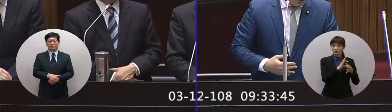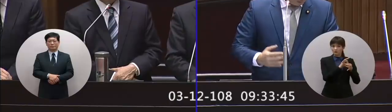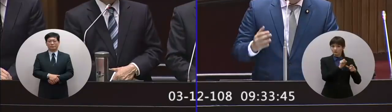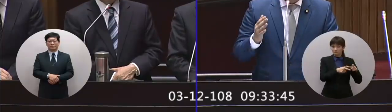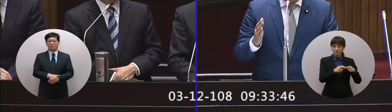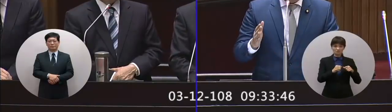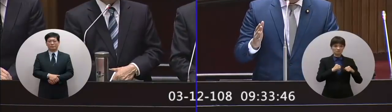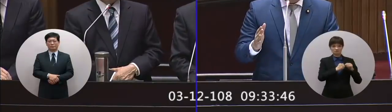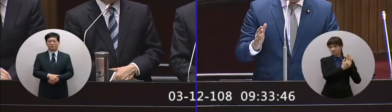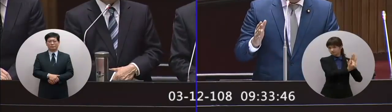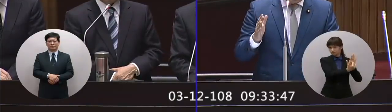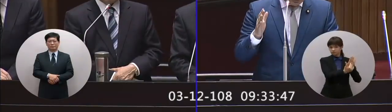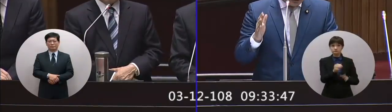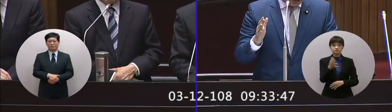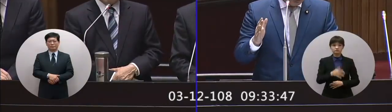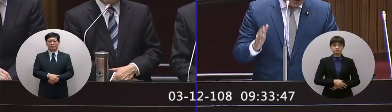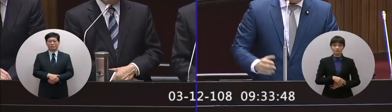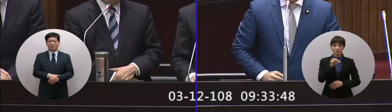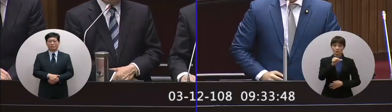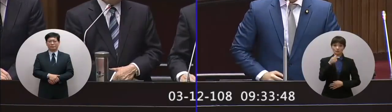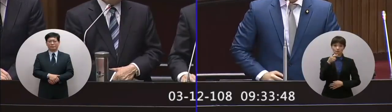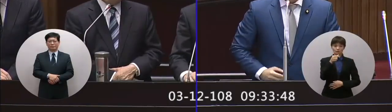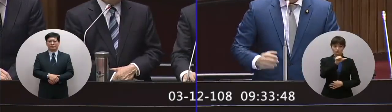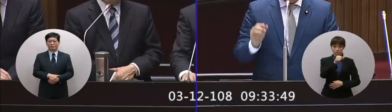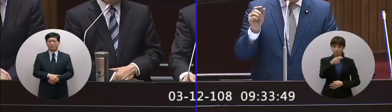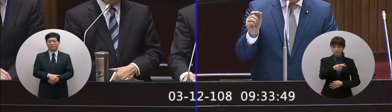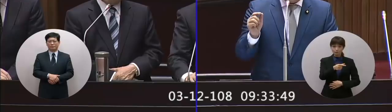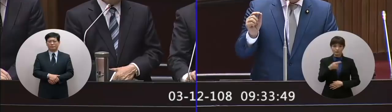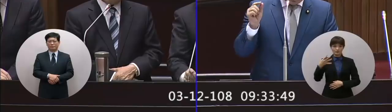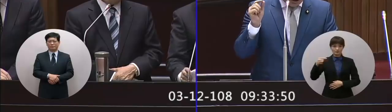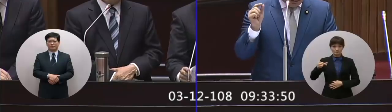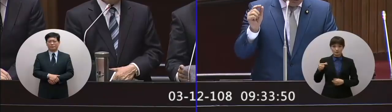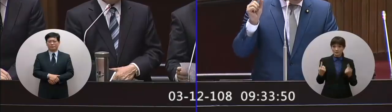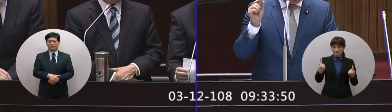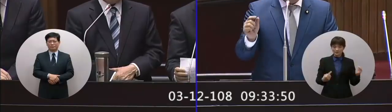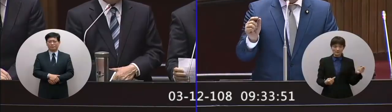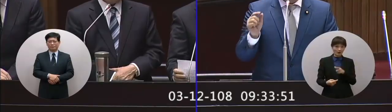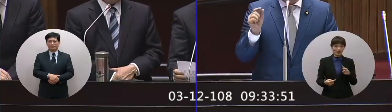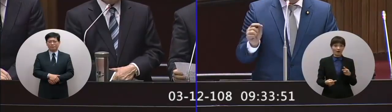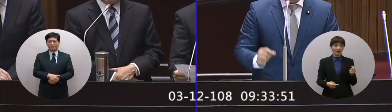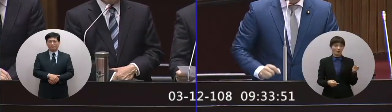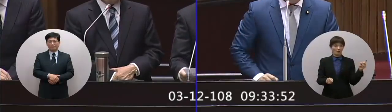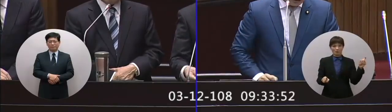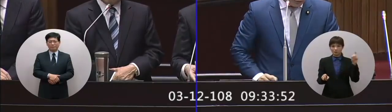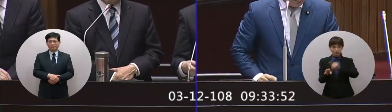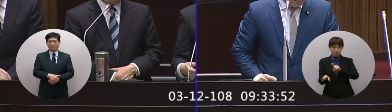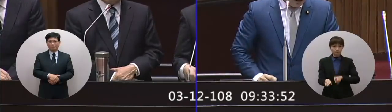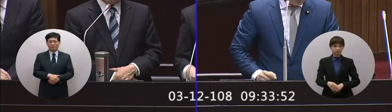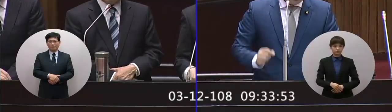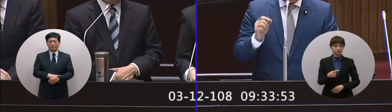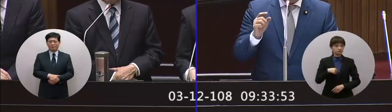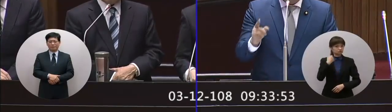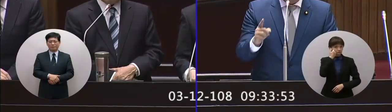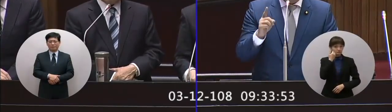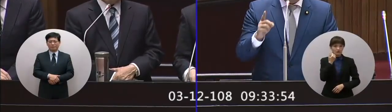吗？5G 的速度啊，比4G 快10倍以上。所以谁掌握5G 世界规格的主导权，